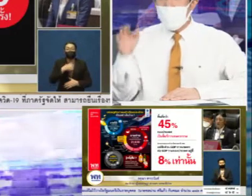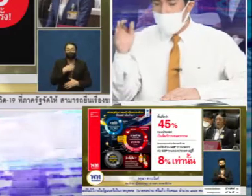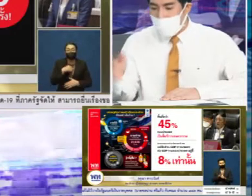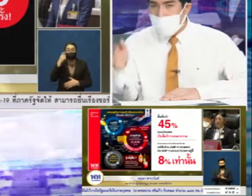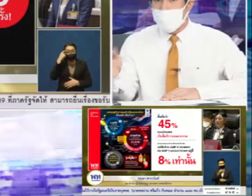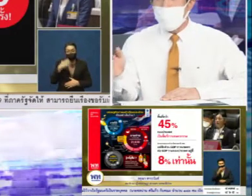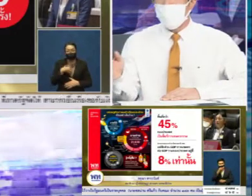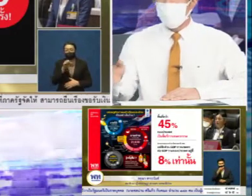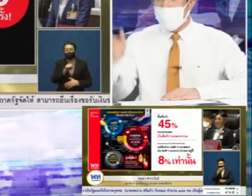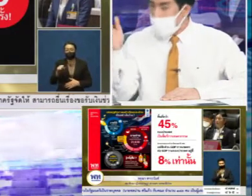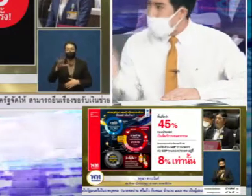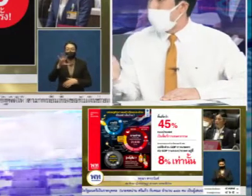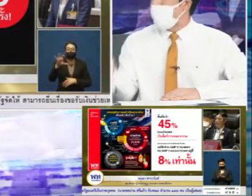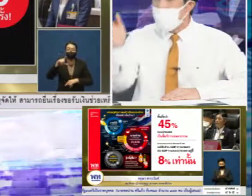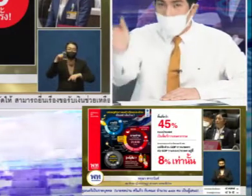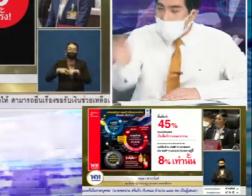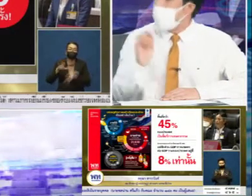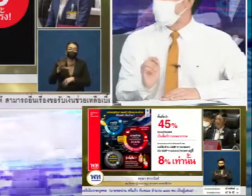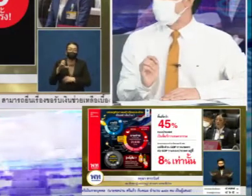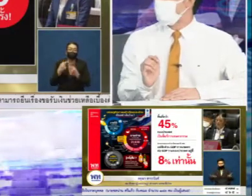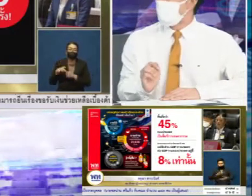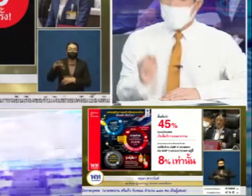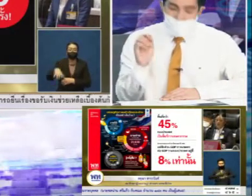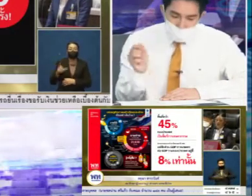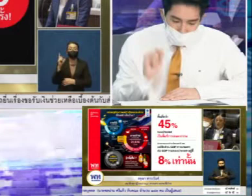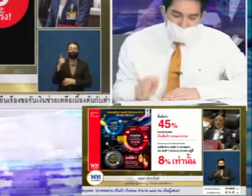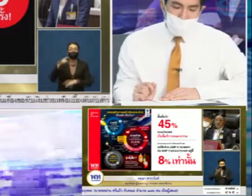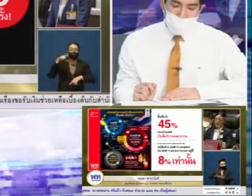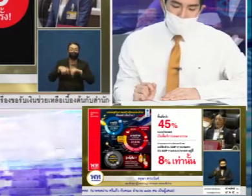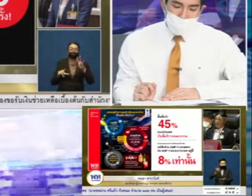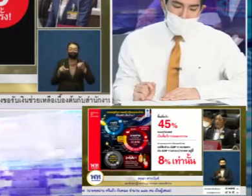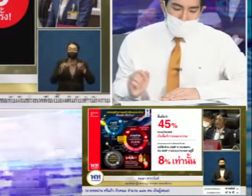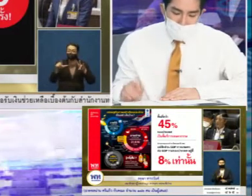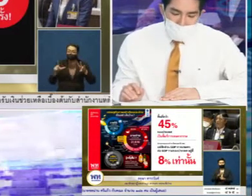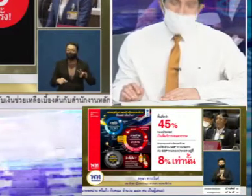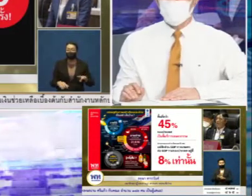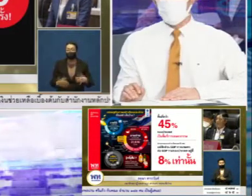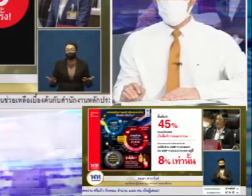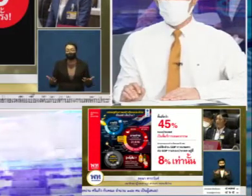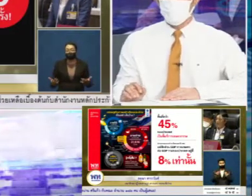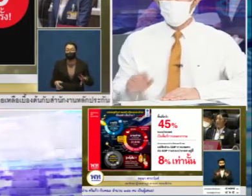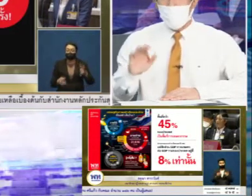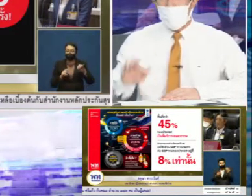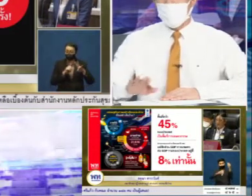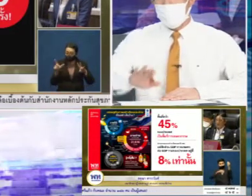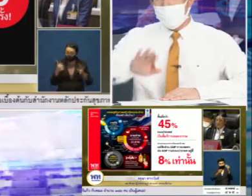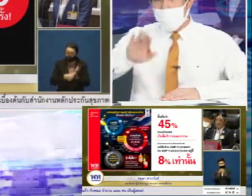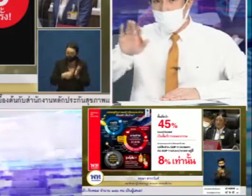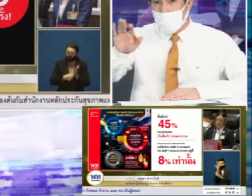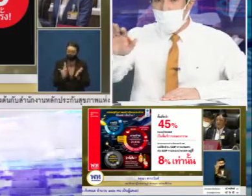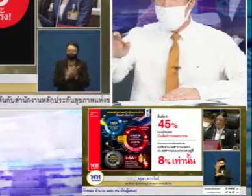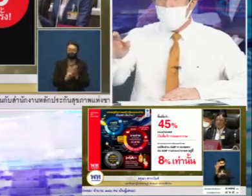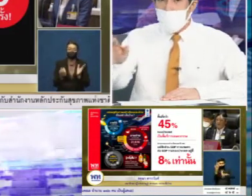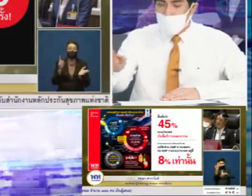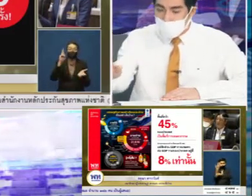นำว่าให้ออกมาตรา44อันต่อมาเพื่อยกเลิกอันเดิ ม แต่พลเอกประยุทธ์ก็ไม่ทำแล้วปรากฏว่าพอตอนหลังเนี่ยไป